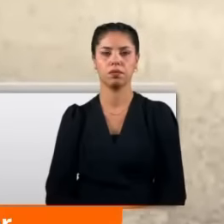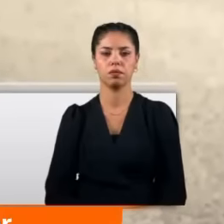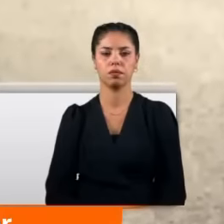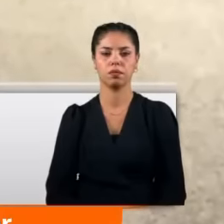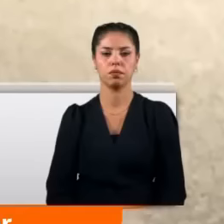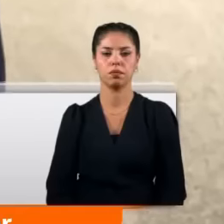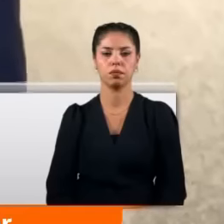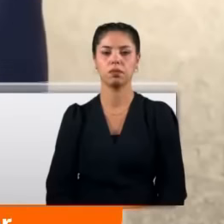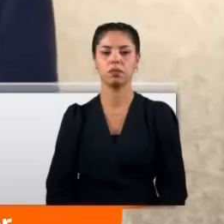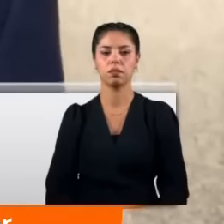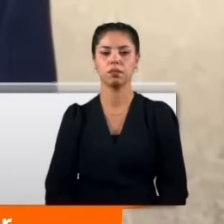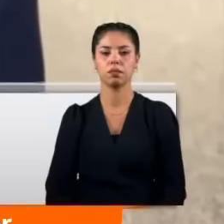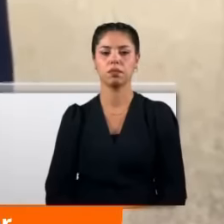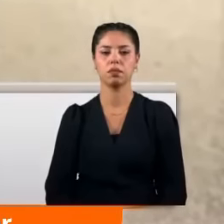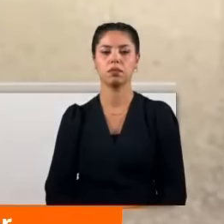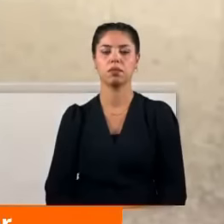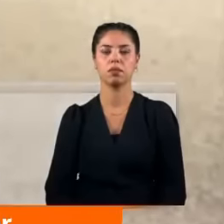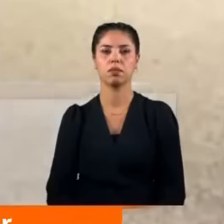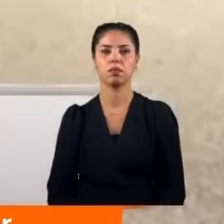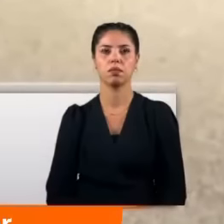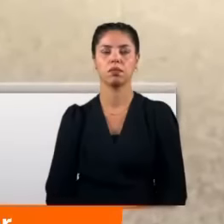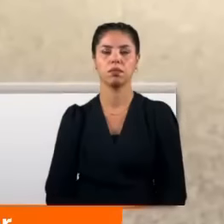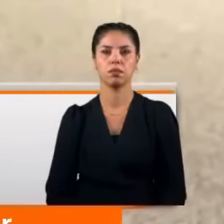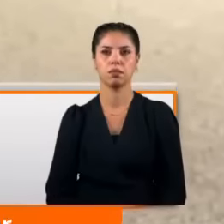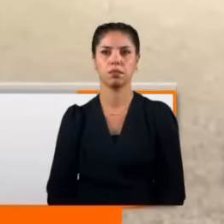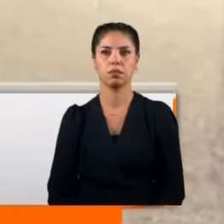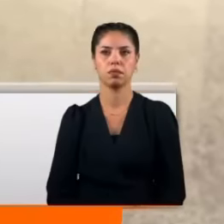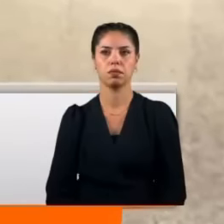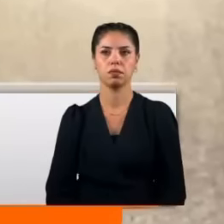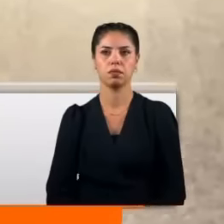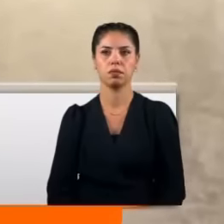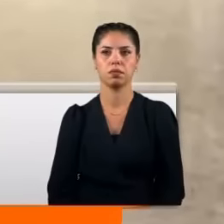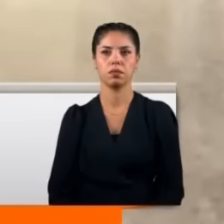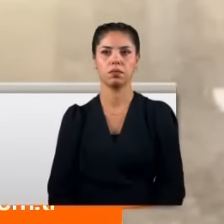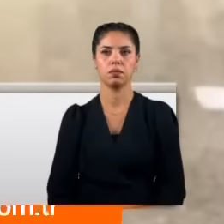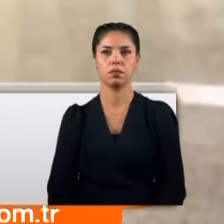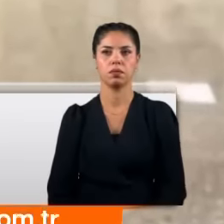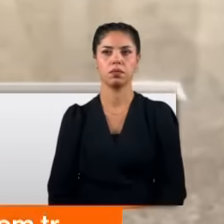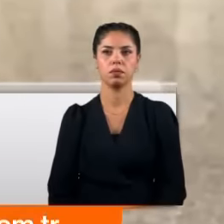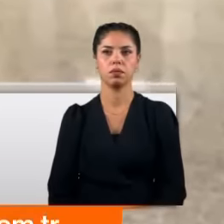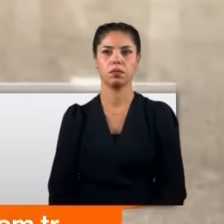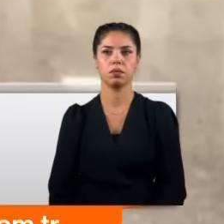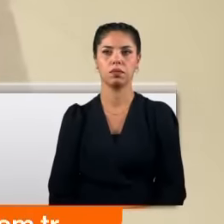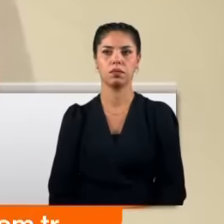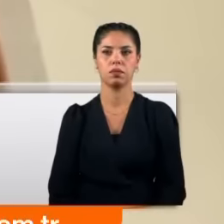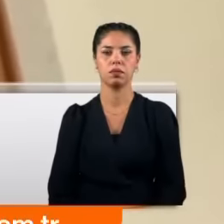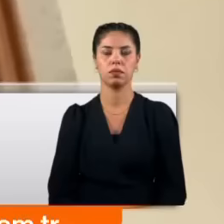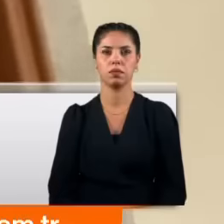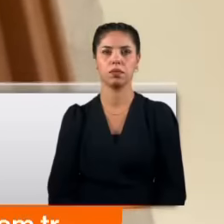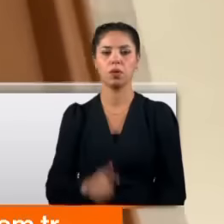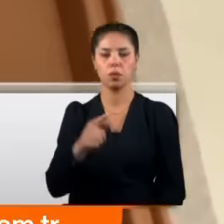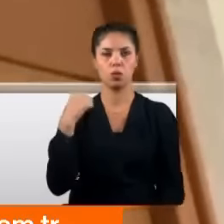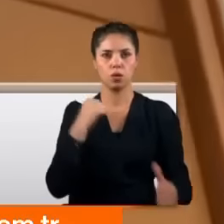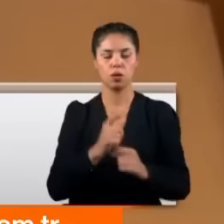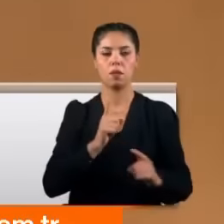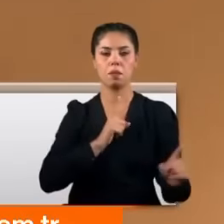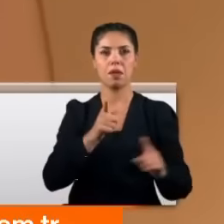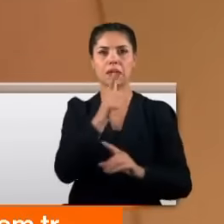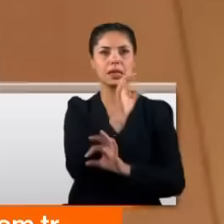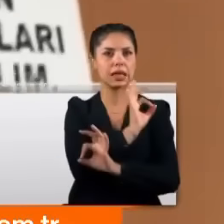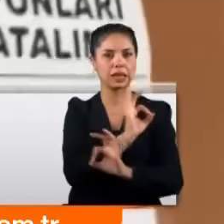bugün yapılacak 4 duruşmada da müşteki sanıklar haricinde tek sanık Seçil Erzan. Bu kez duruşma daha